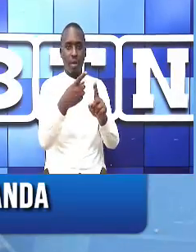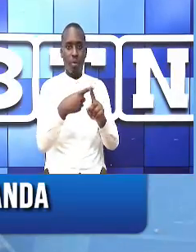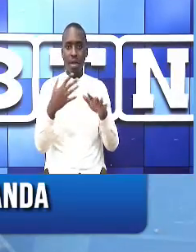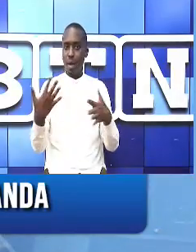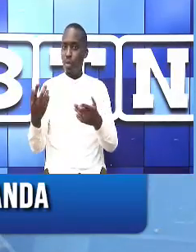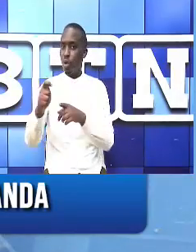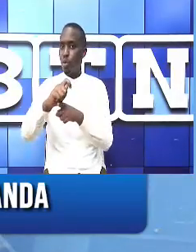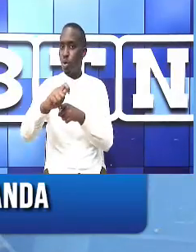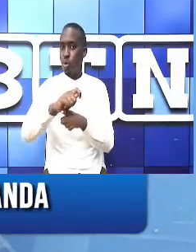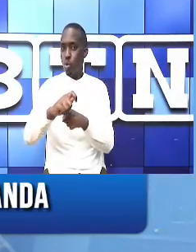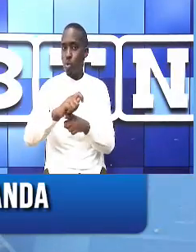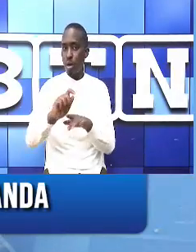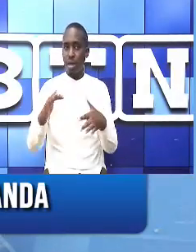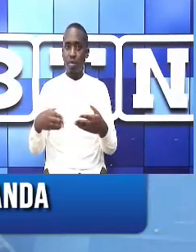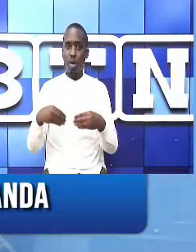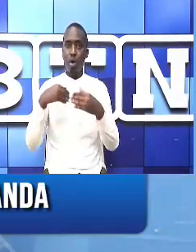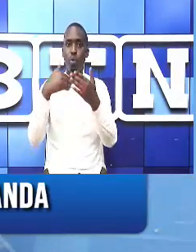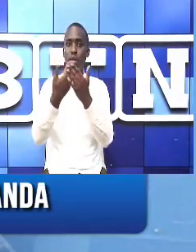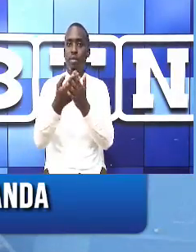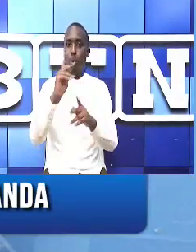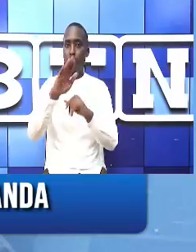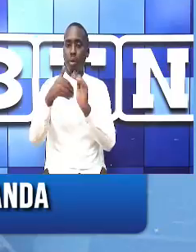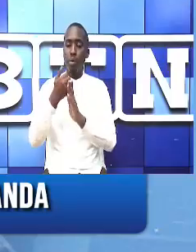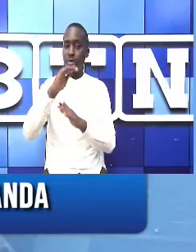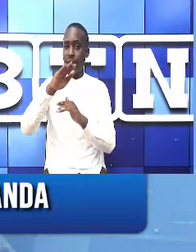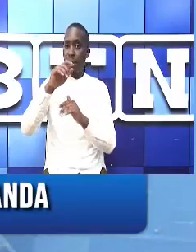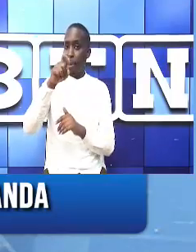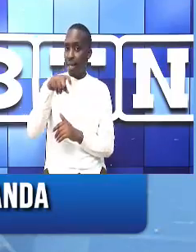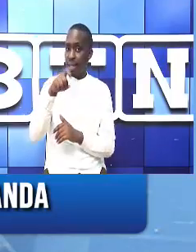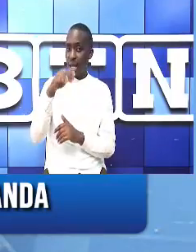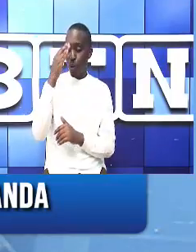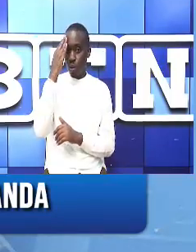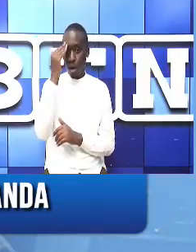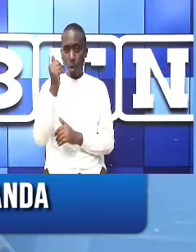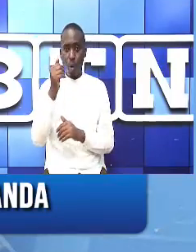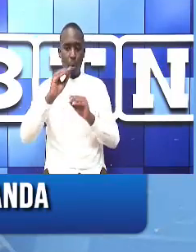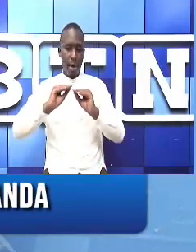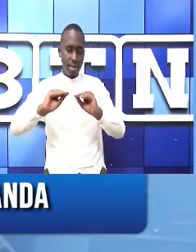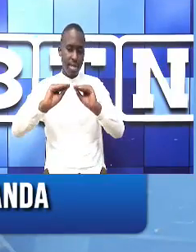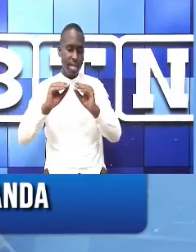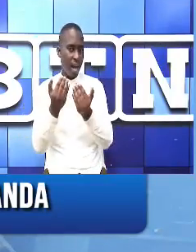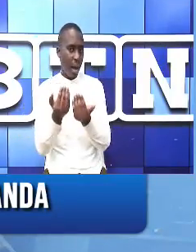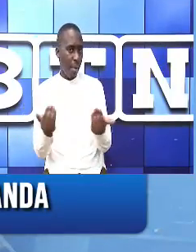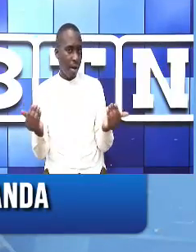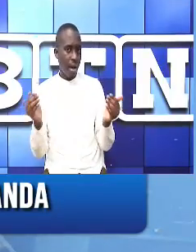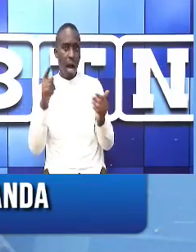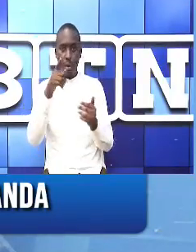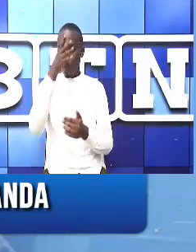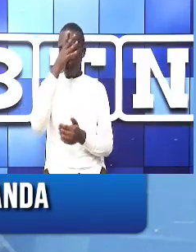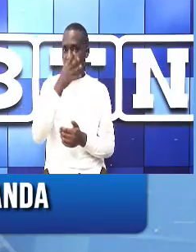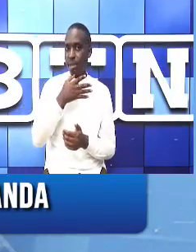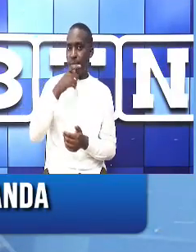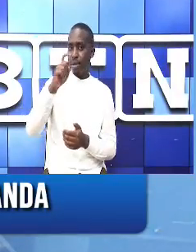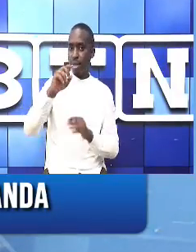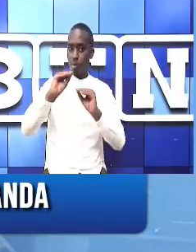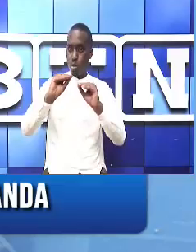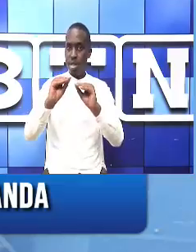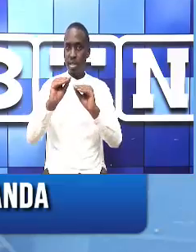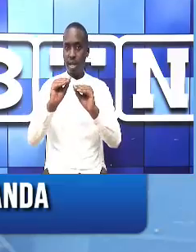kuyihugura kuyigeza ku bagenerwabikorwa ku bayikeneye kugira ngo bazigishe b'abana abo babyeyi bakeneye kwigisha